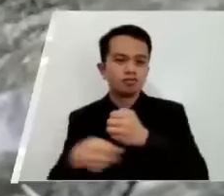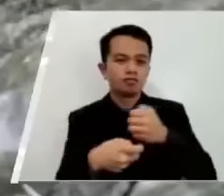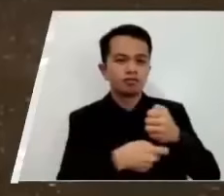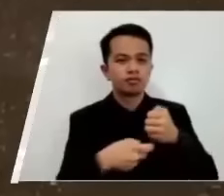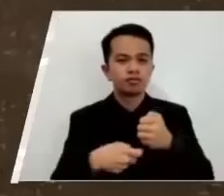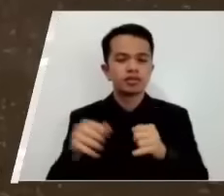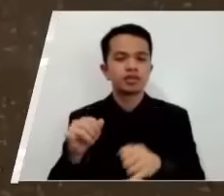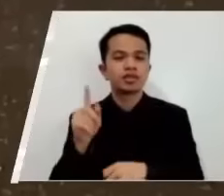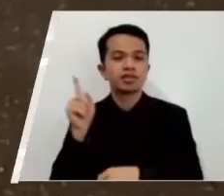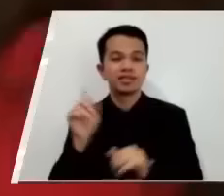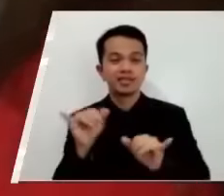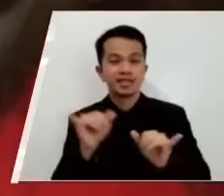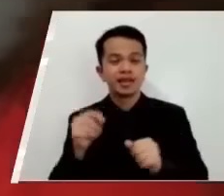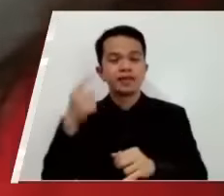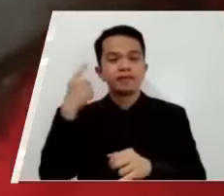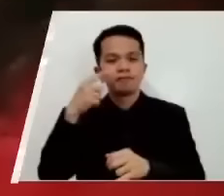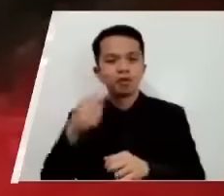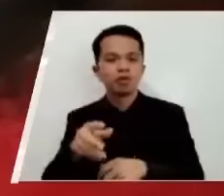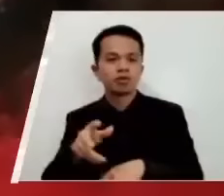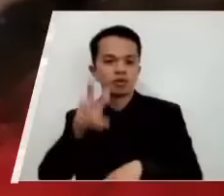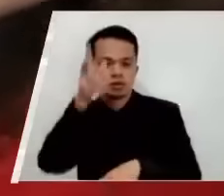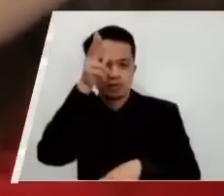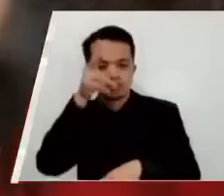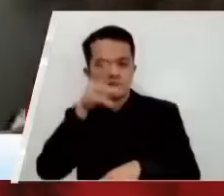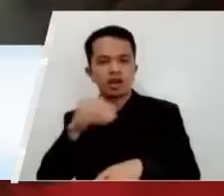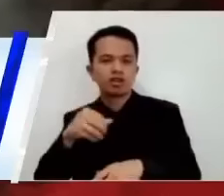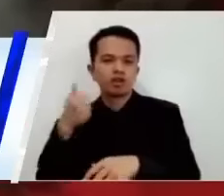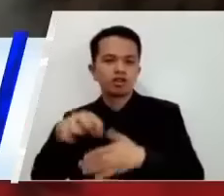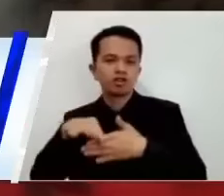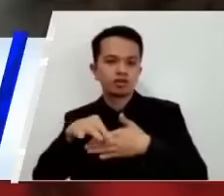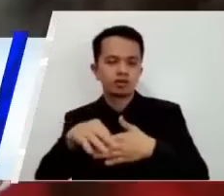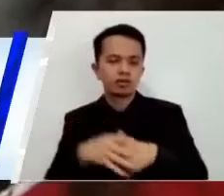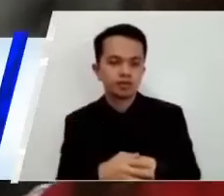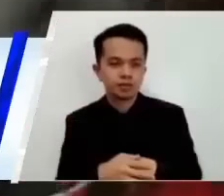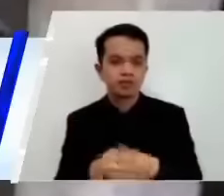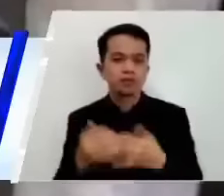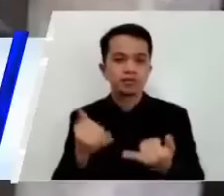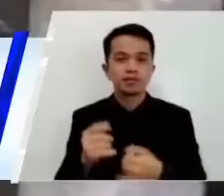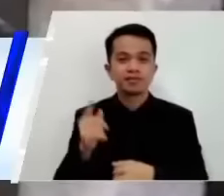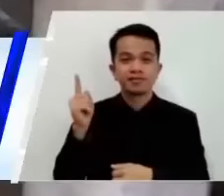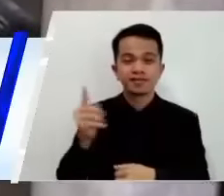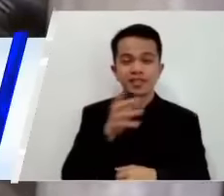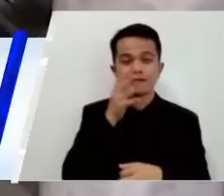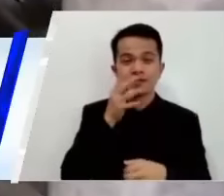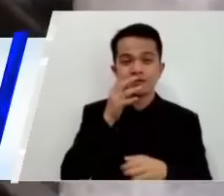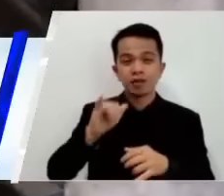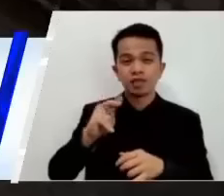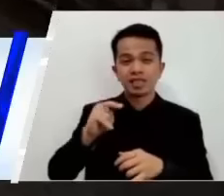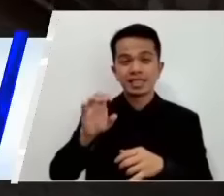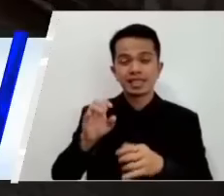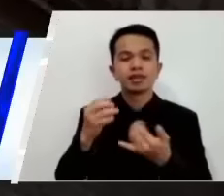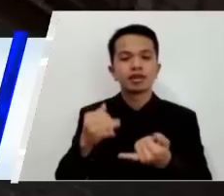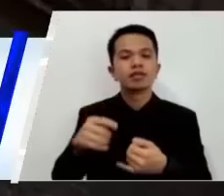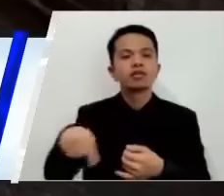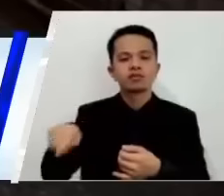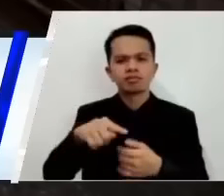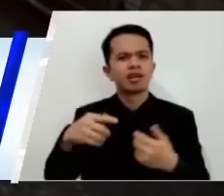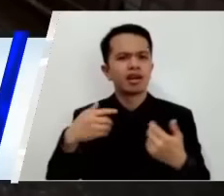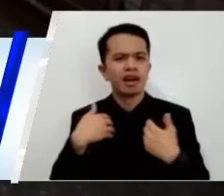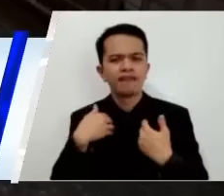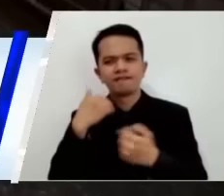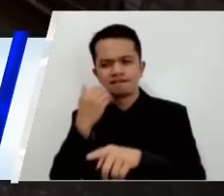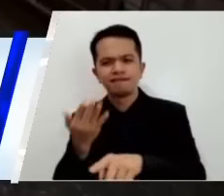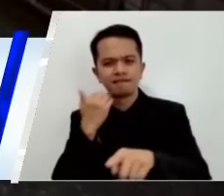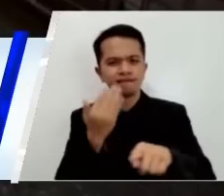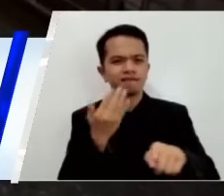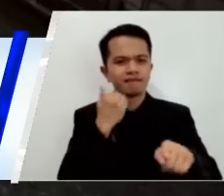sa livestock and poultry. Ayon sa National Federation of Hog Farmers Incorporated, bukod sa may mga nangangamatay na baboy, isa sa